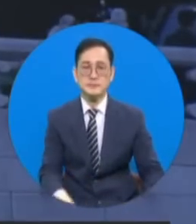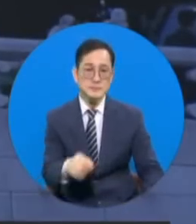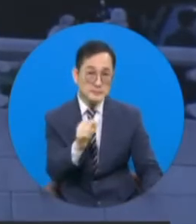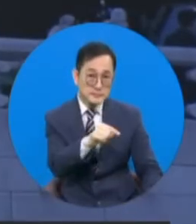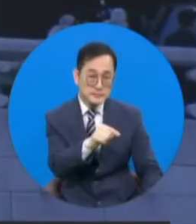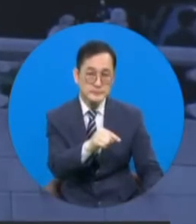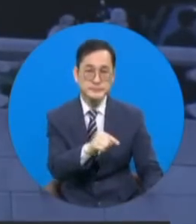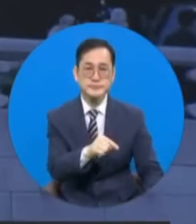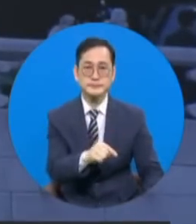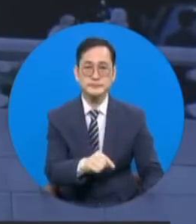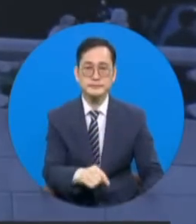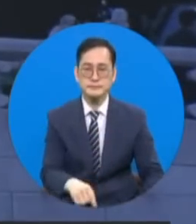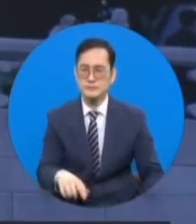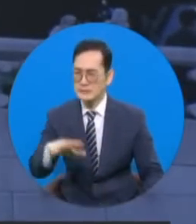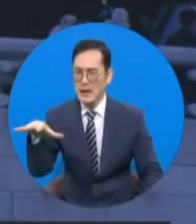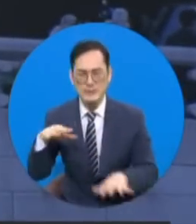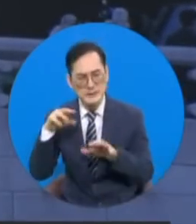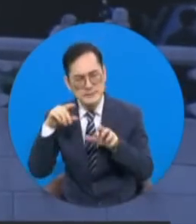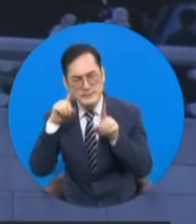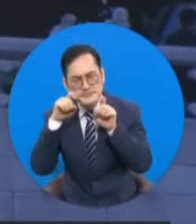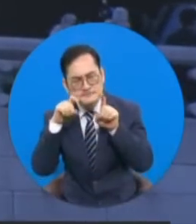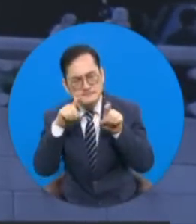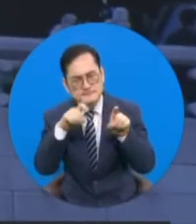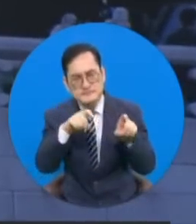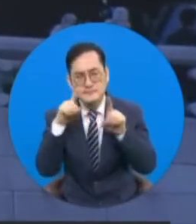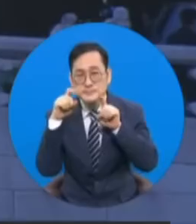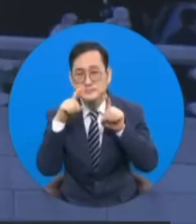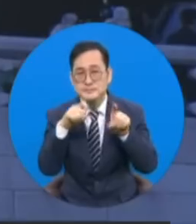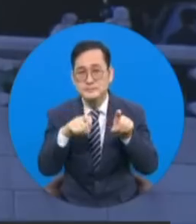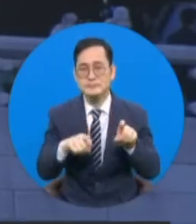의원이 일부 보도에 따르면 1년간